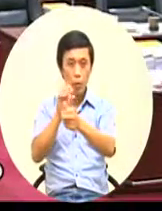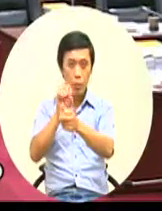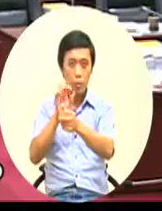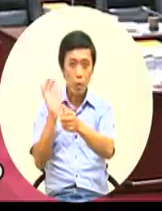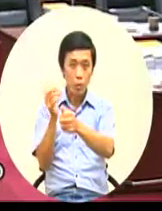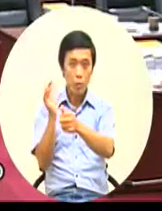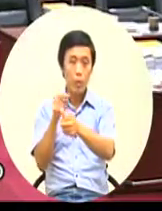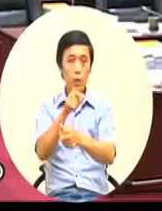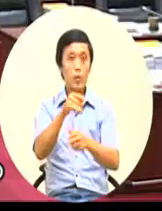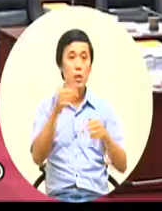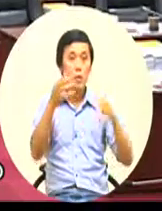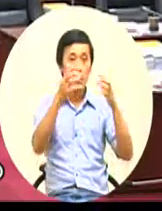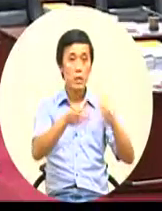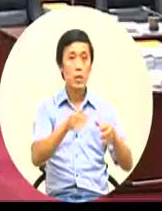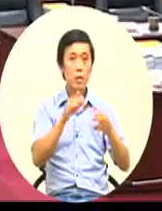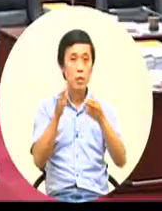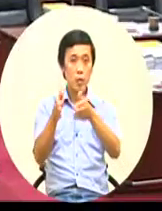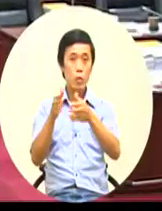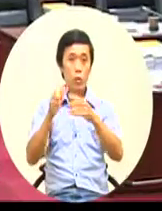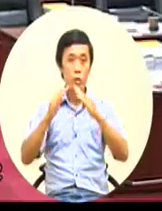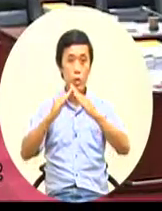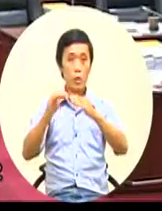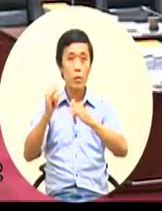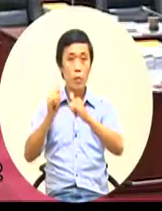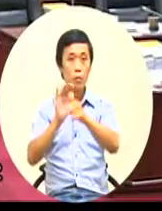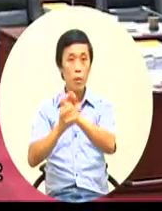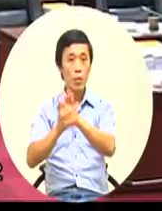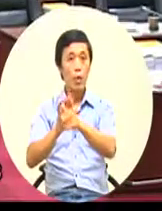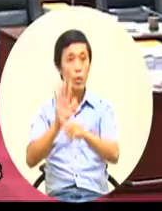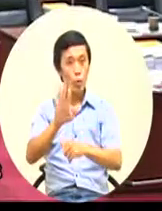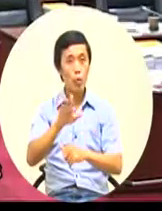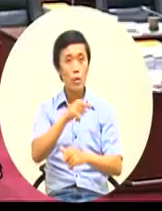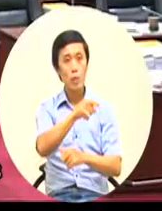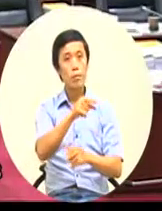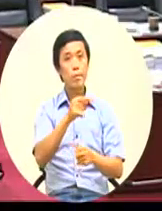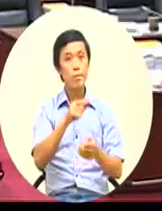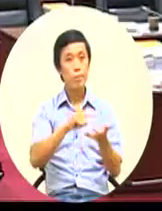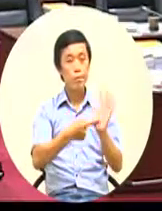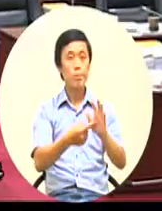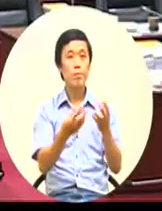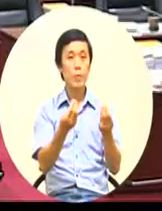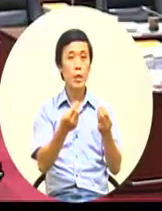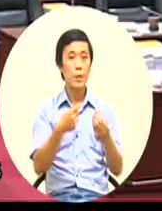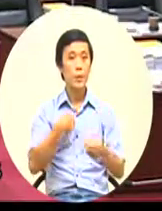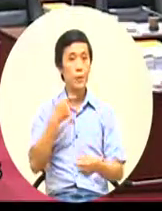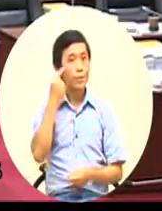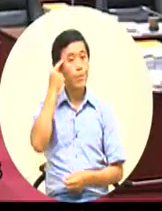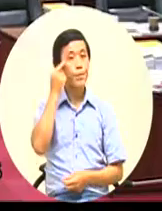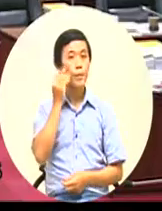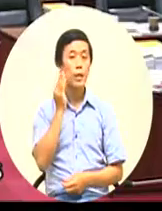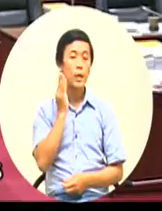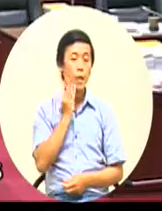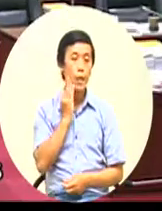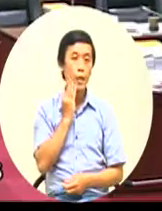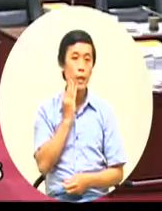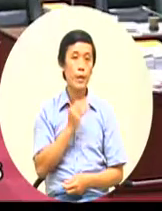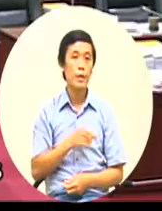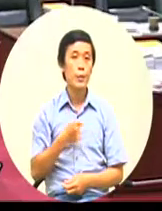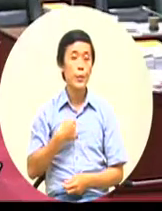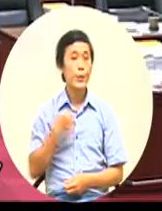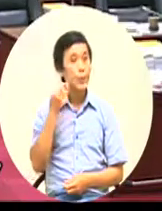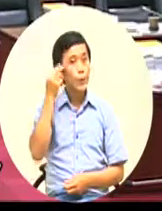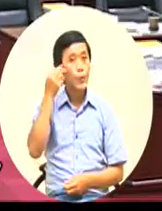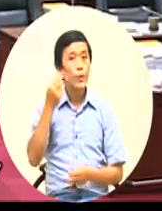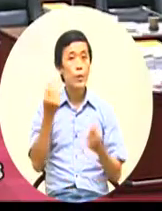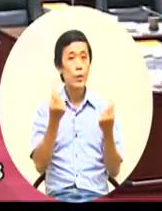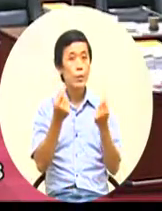设对所有的市民是有帮助的，但是他却没有做到，我们感到遗憾。咱知影最近咱看